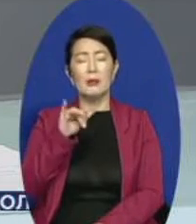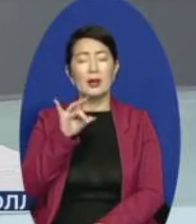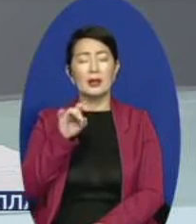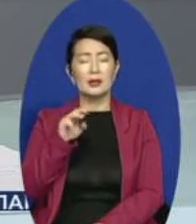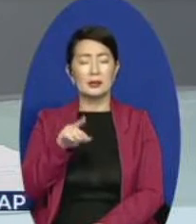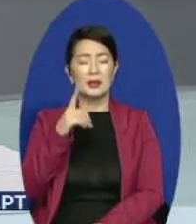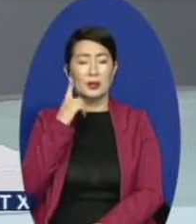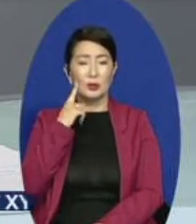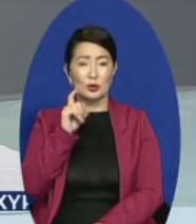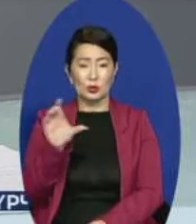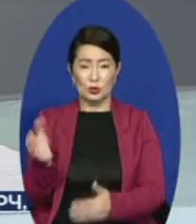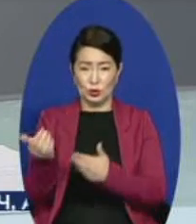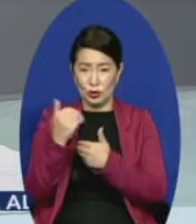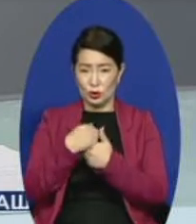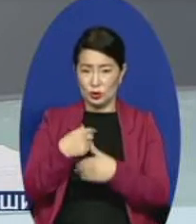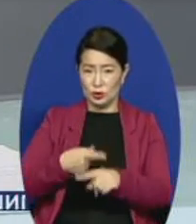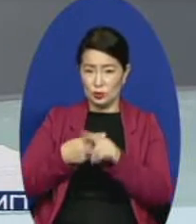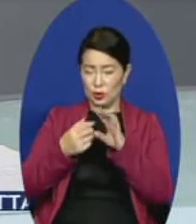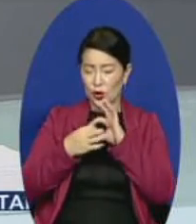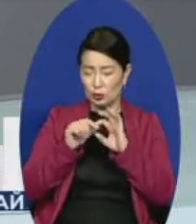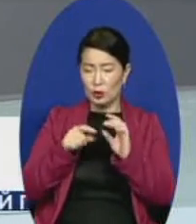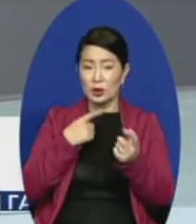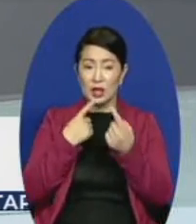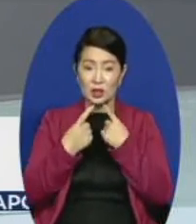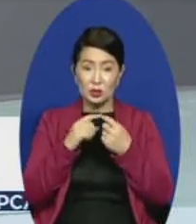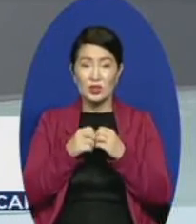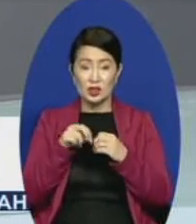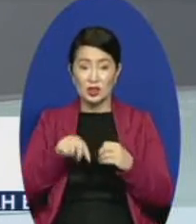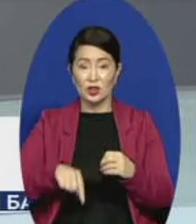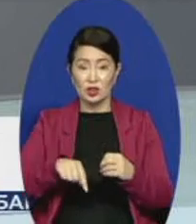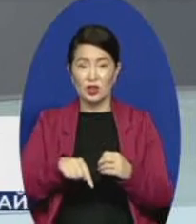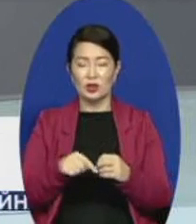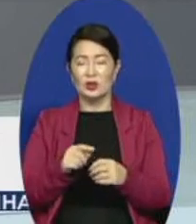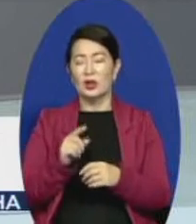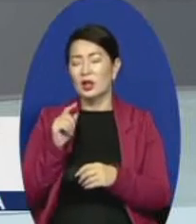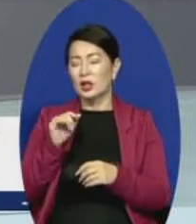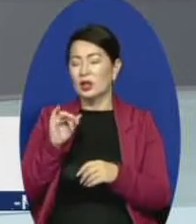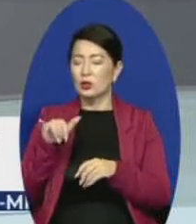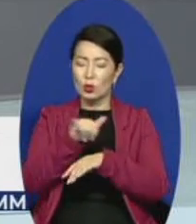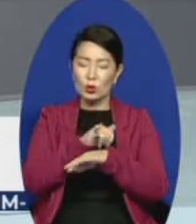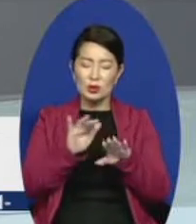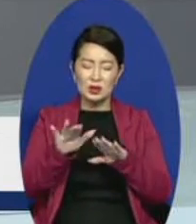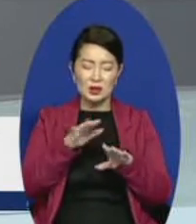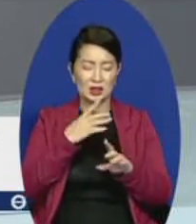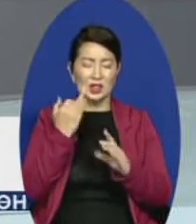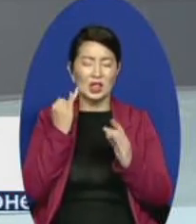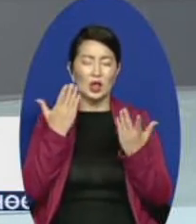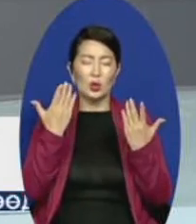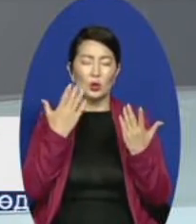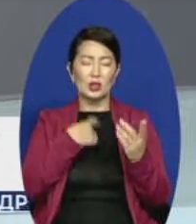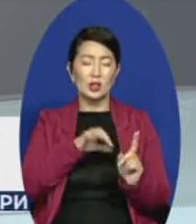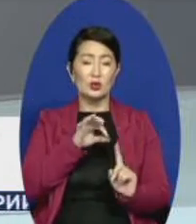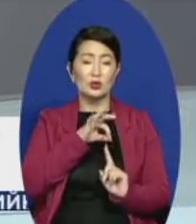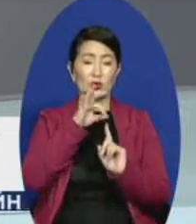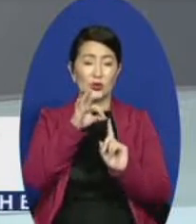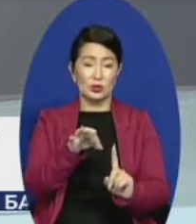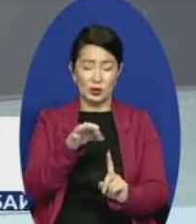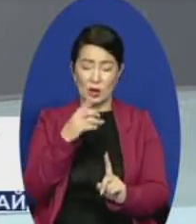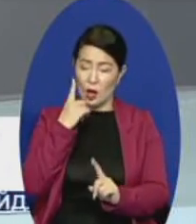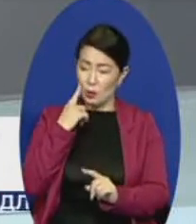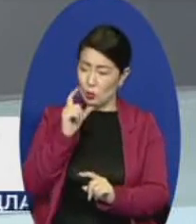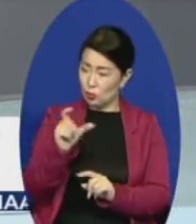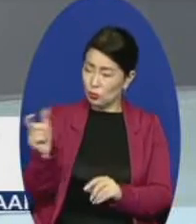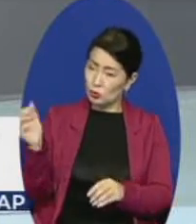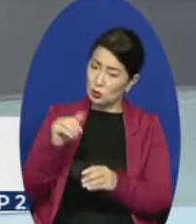Парламент дэх эмэгтэйчүүдийн оролцоог нэмэгдүүлэх талаар өнөөдөр хэлэлцүүлэг өрнүүллээ. Аливаа улс орны парламентэд сонгогдсон гишүүдийн төлөөлөлөөр нь тухайн улс